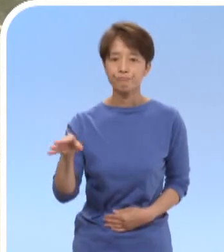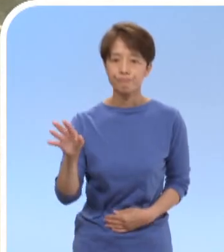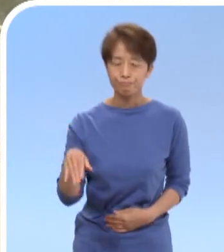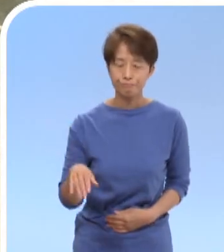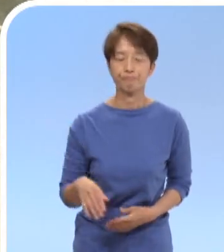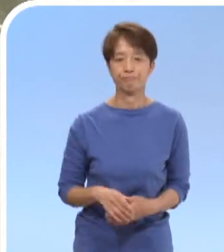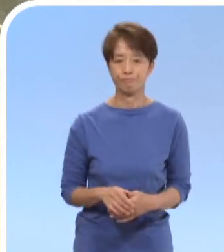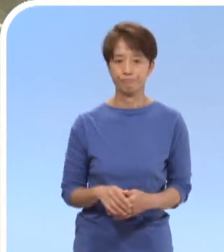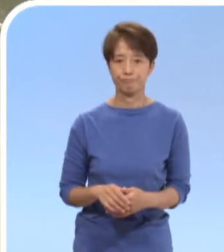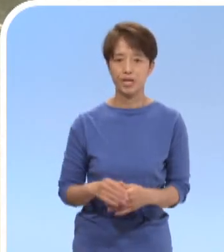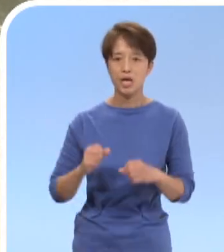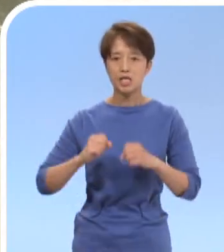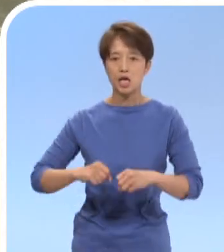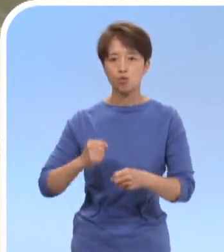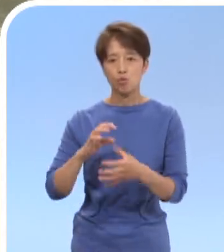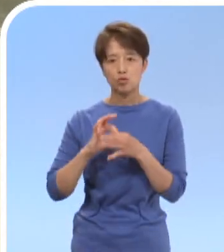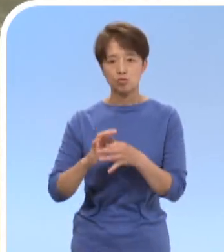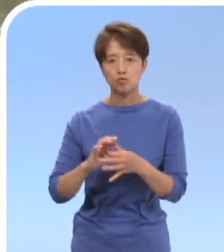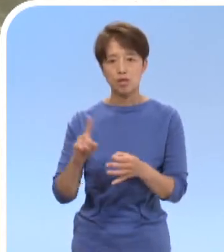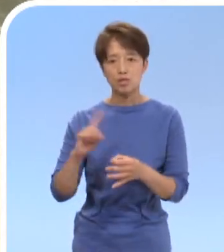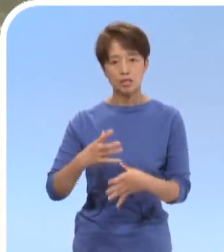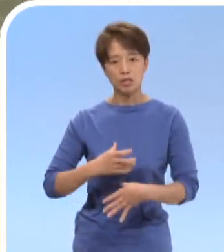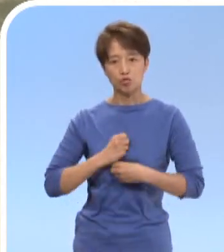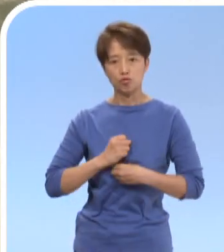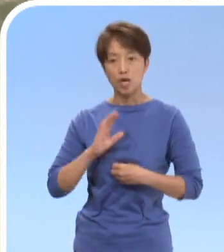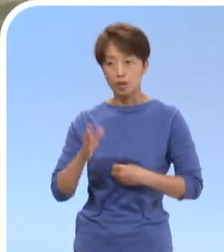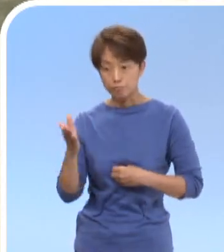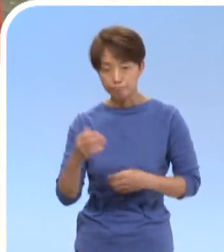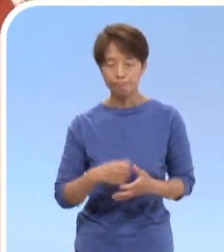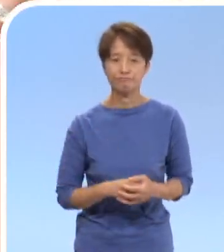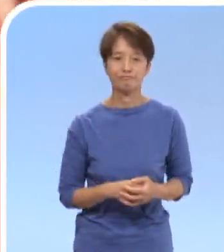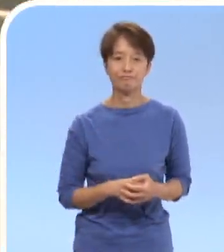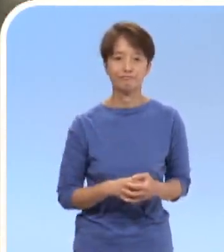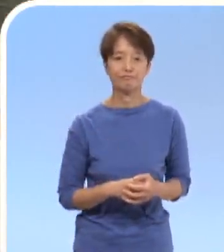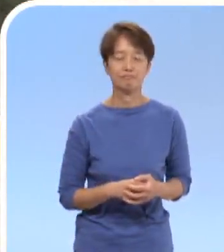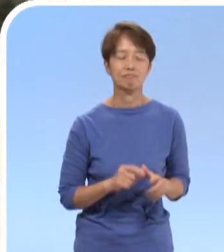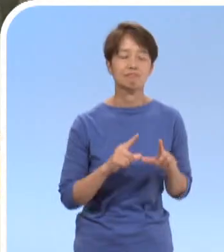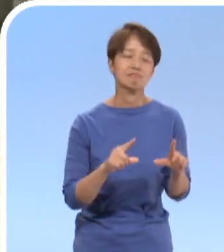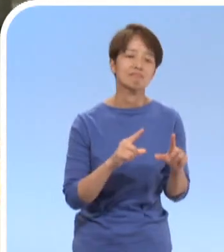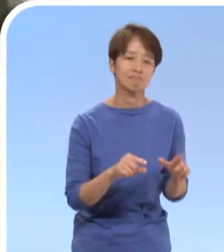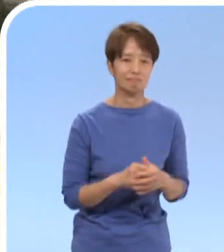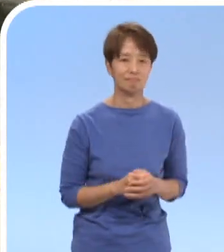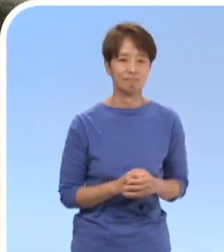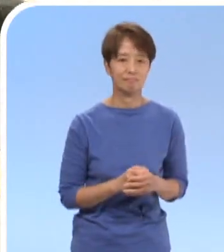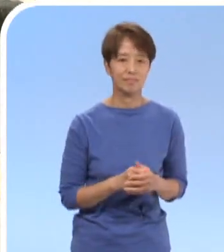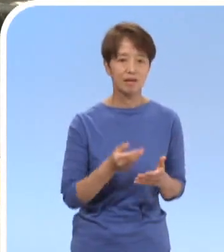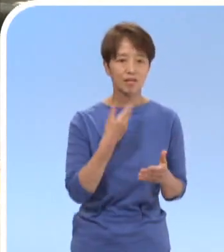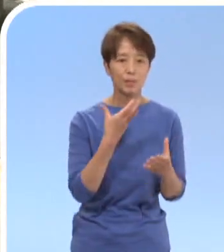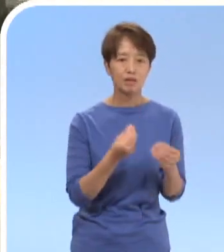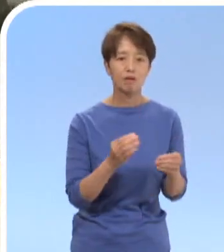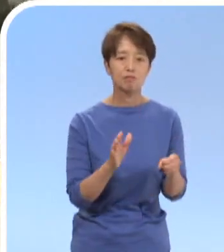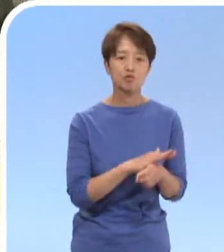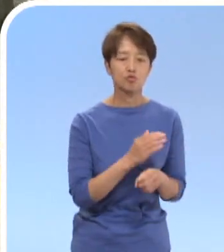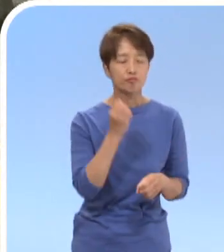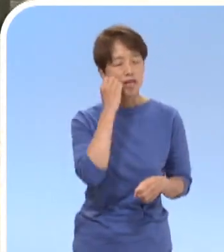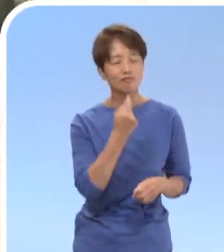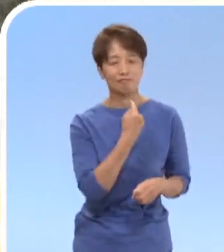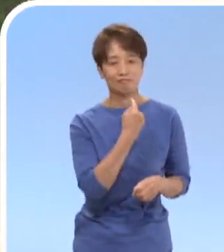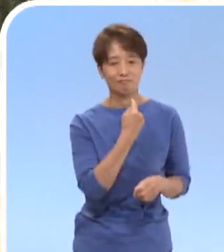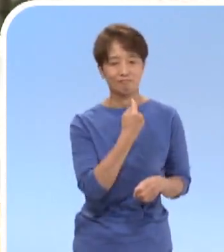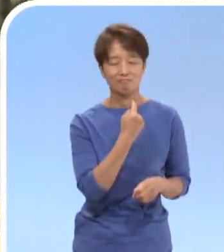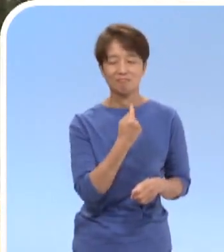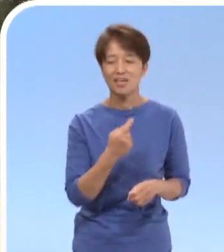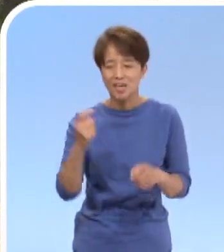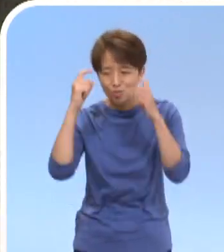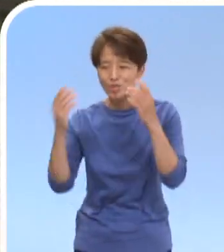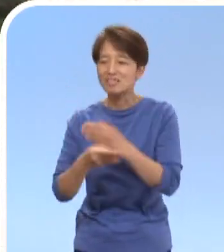高坂さん、突然やけど、うん、健康について日頃何か気をつけてることってある？ 気をつけてるよ、うん、ご飯食べた後すぐ